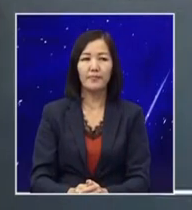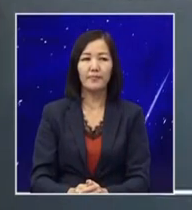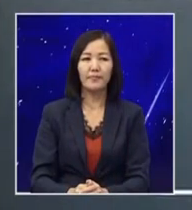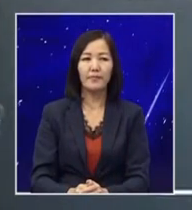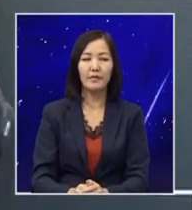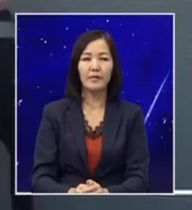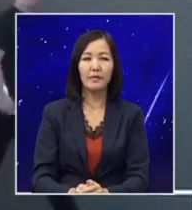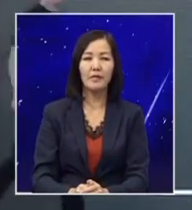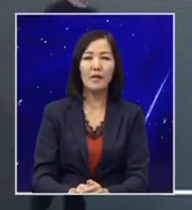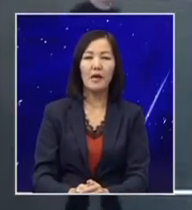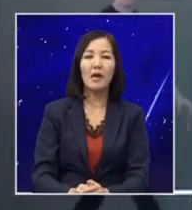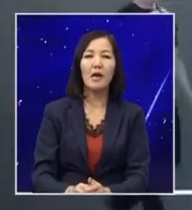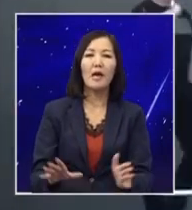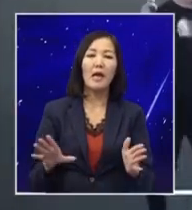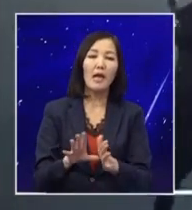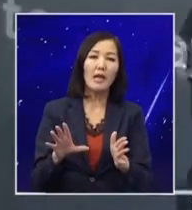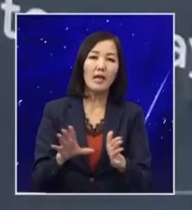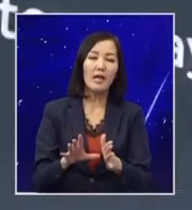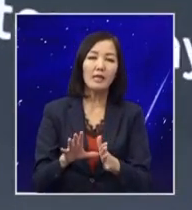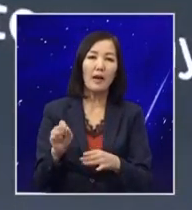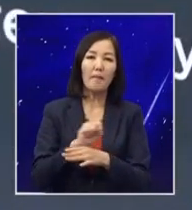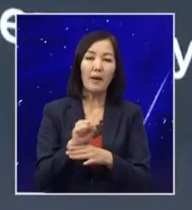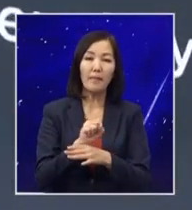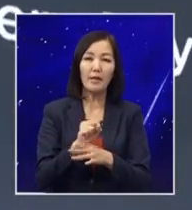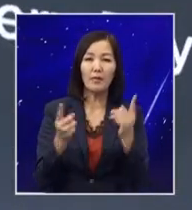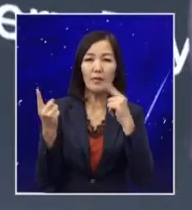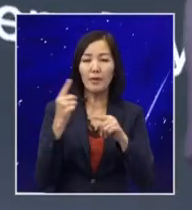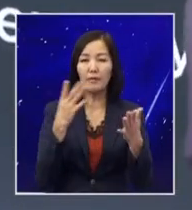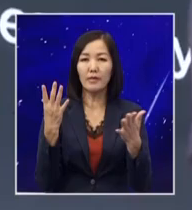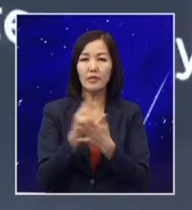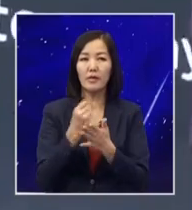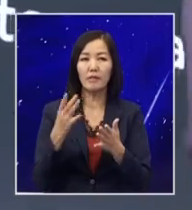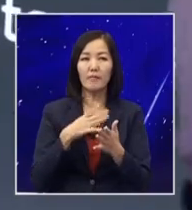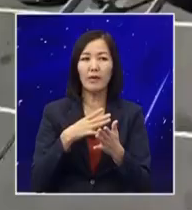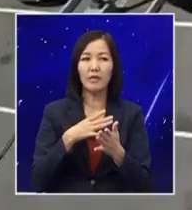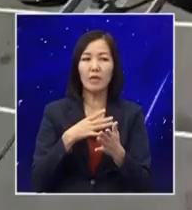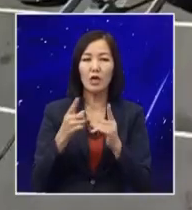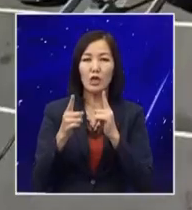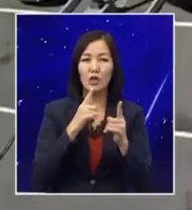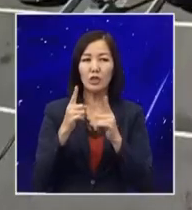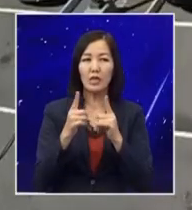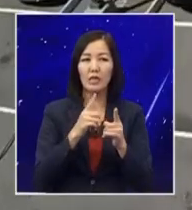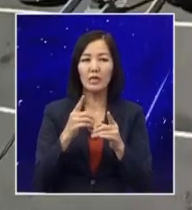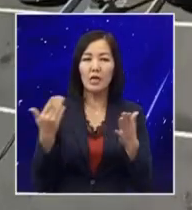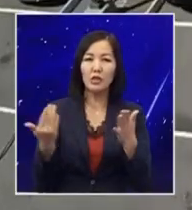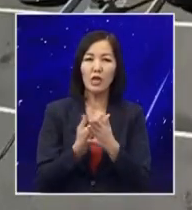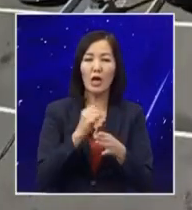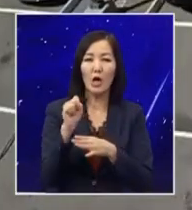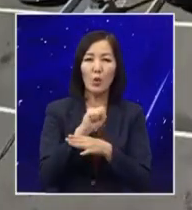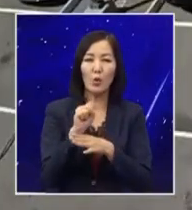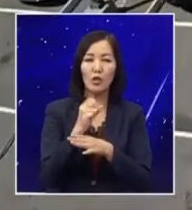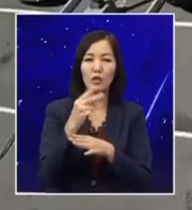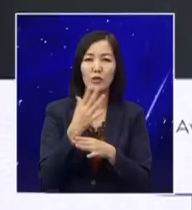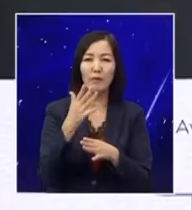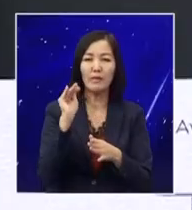Тесла арзан электромобильдер шығармақ. Бұл жайлы компания басшысы Тесла акционерлерінің жиынында хабарлады. Илон Маск жаңа көліктің құнын 25